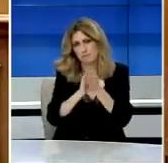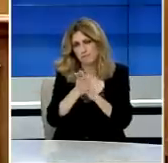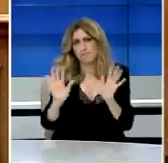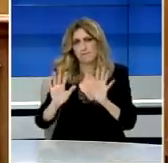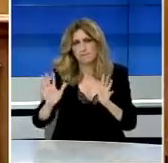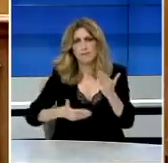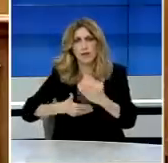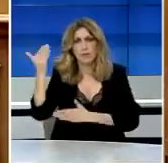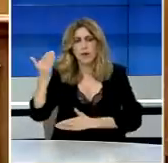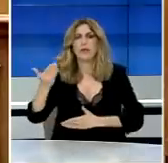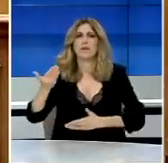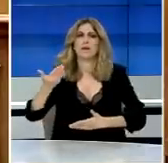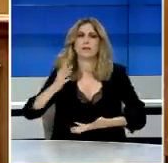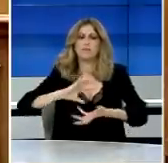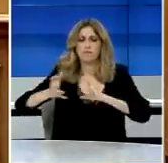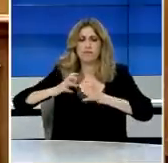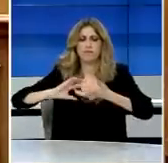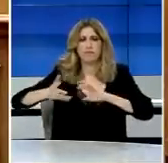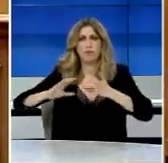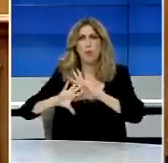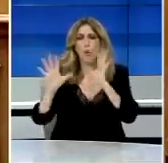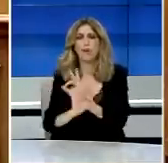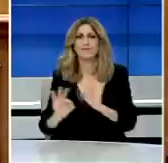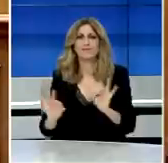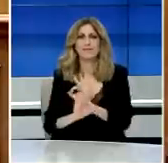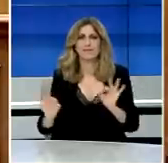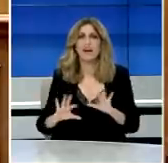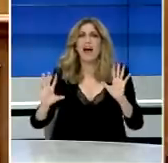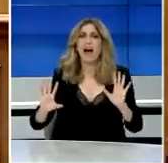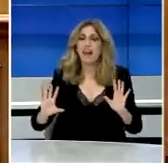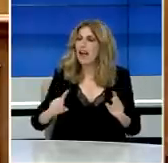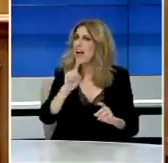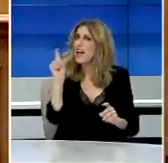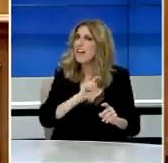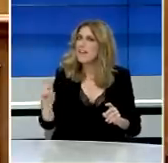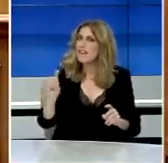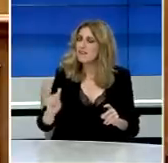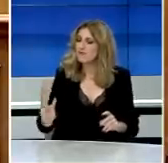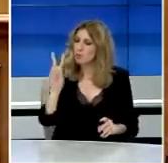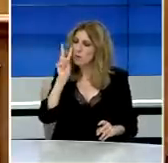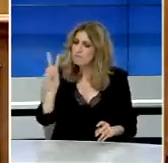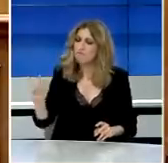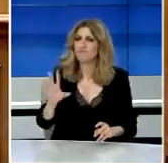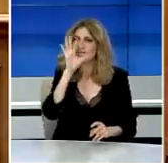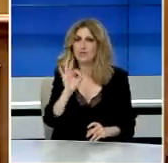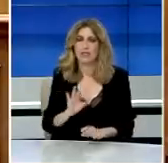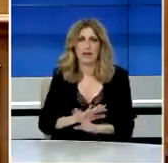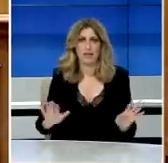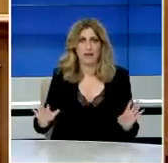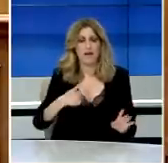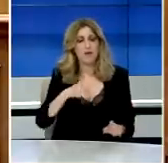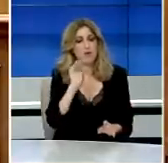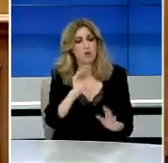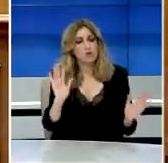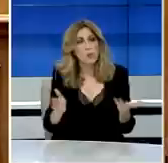επειδή η ζωή και η πραγματικότητα είναι πολύ πεισματάρα, αυτό δεν αρκεί. Γι' αυτό σας καλώ και την ίστατη στιγμή έστω να